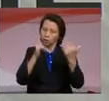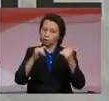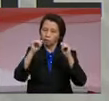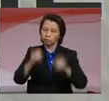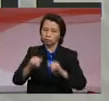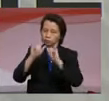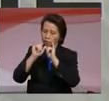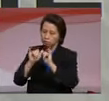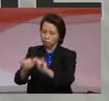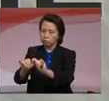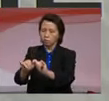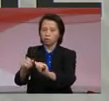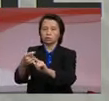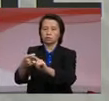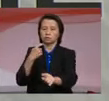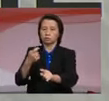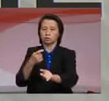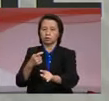dapat